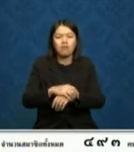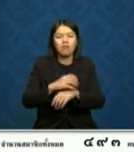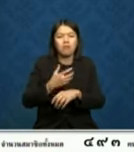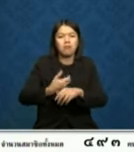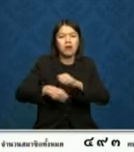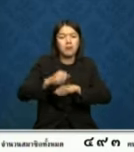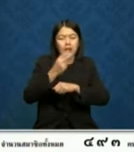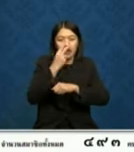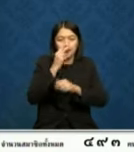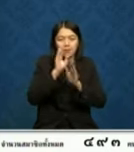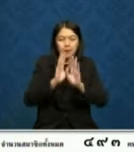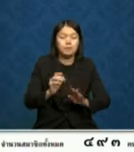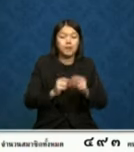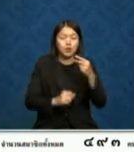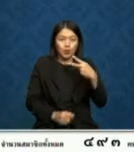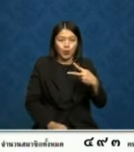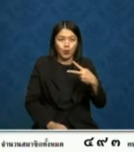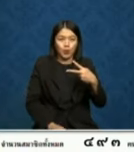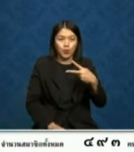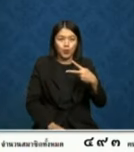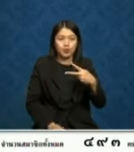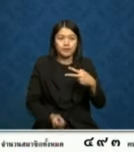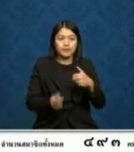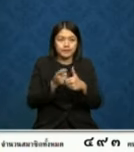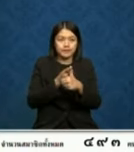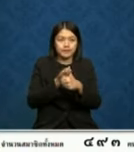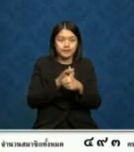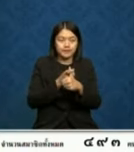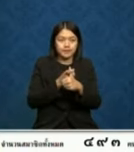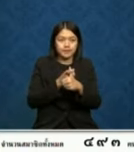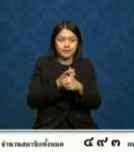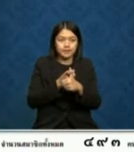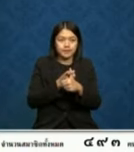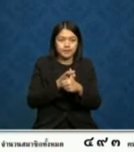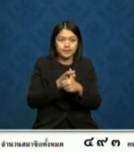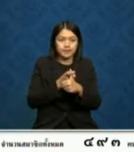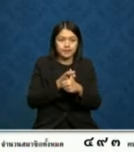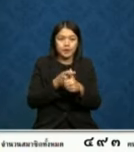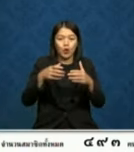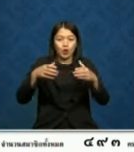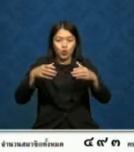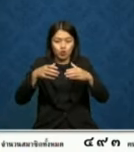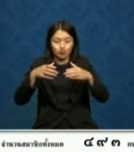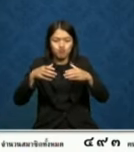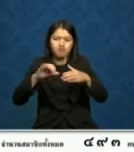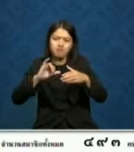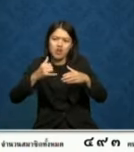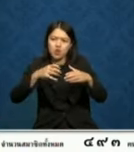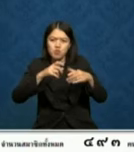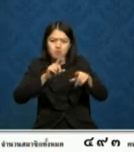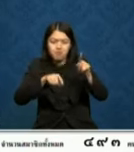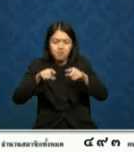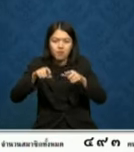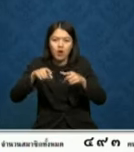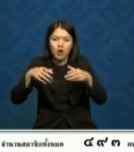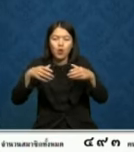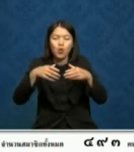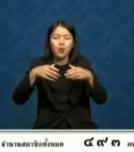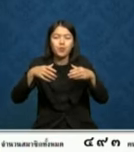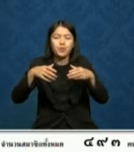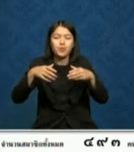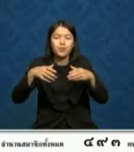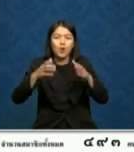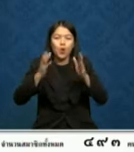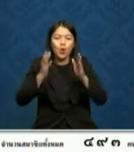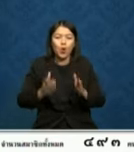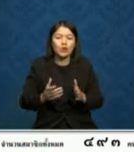ปรากฏการณ์อยู่ 2อย่างนะครับก็คืออันที่ 1สำหรับกลุ่มคนบางกลุ่มนะครับโดยเฉพาะกลุ่มคนที่